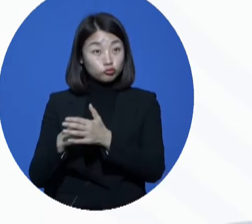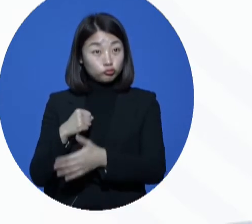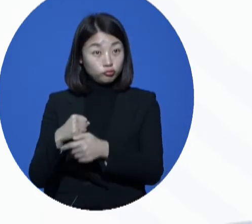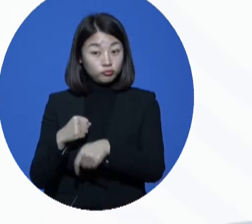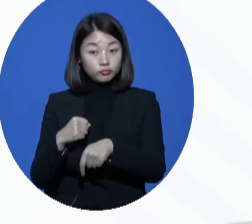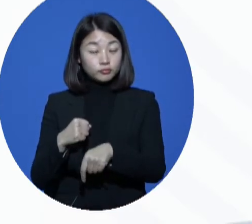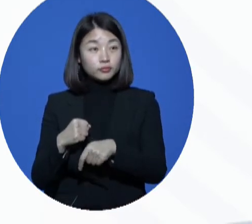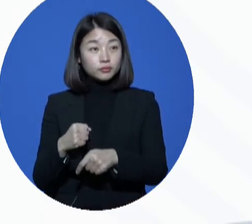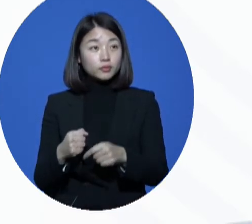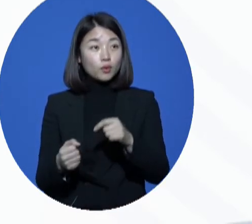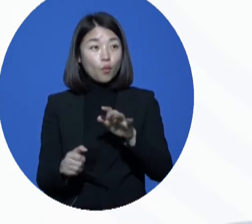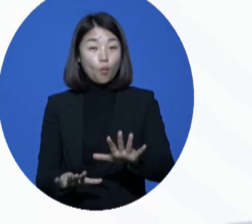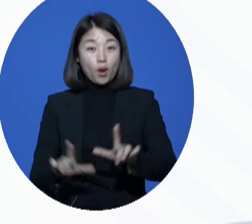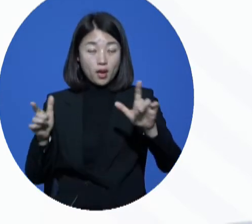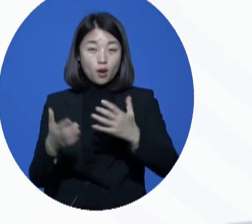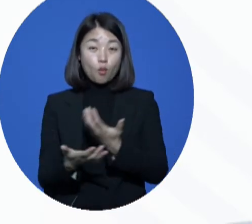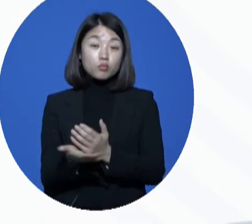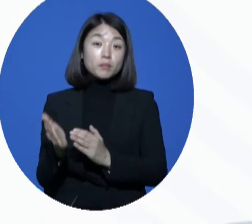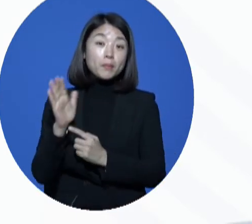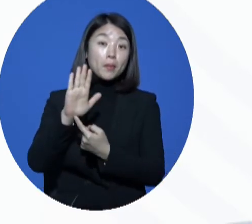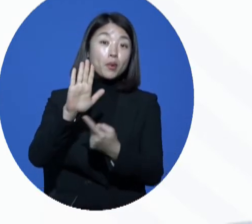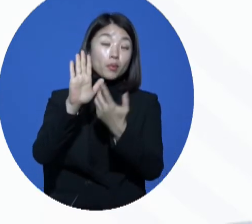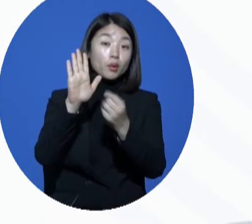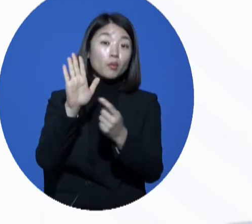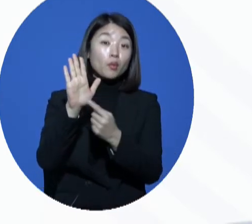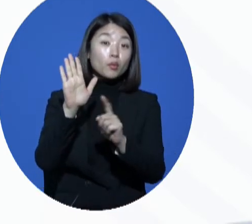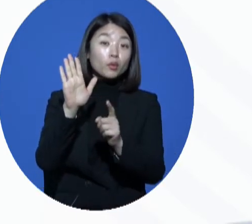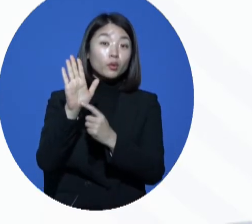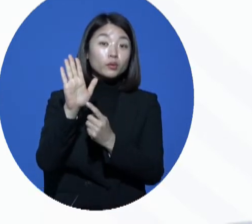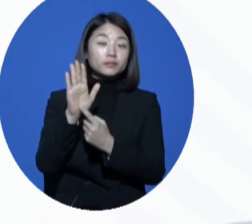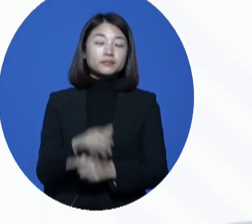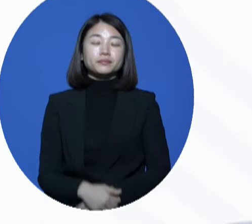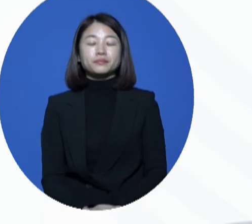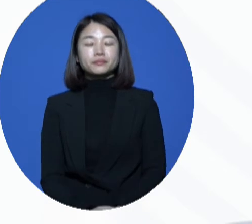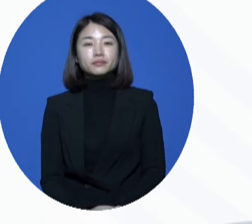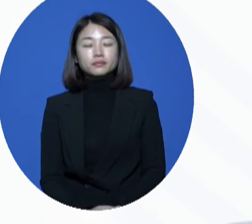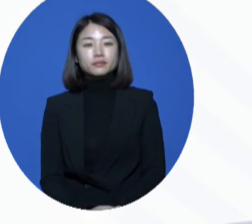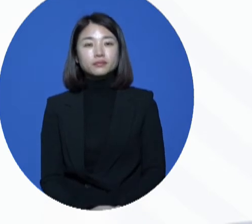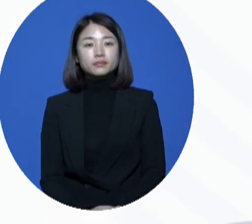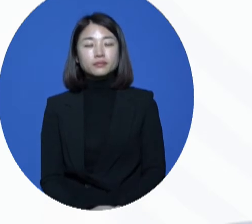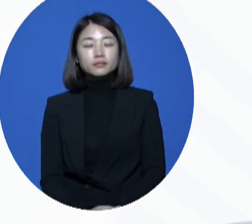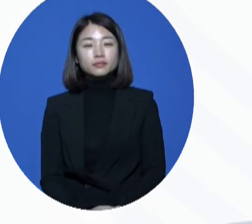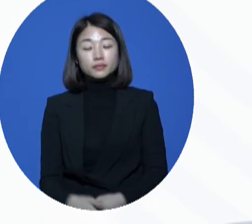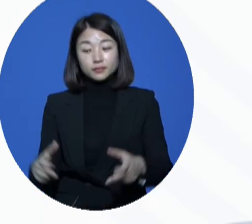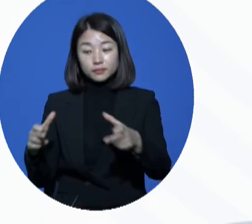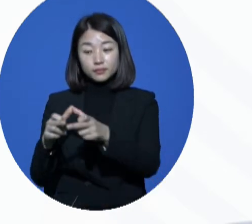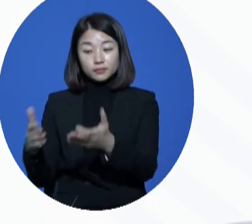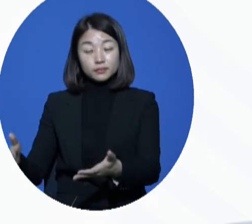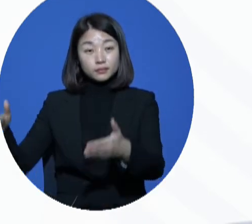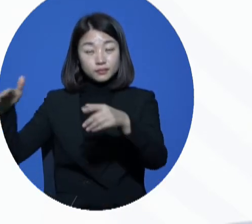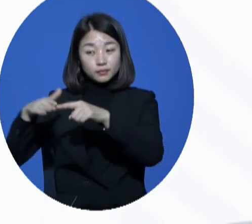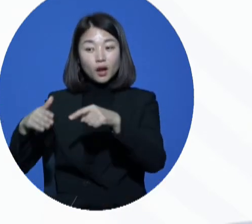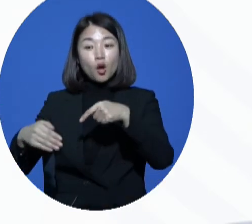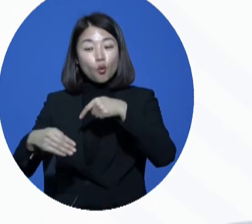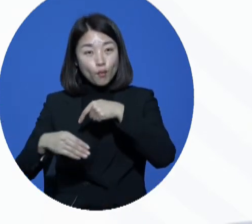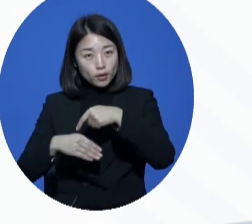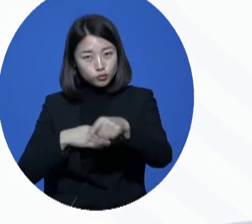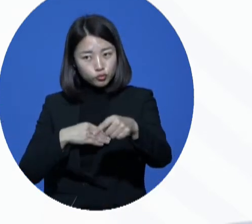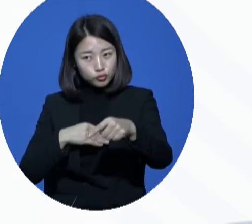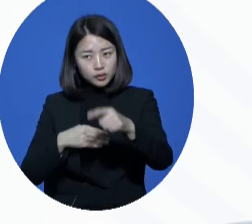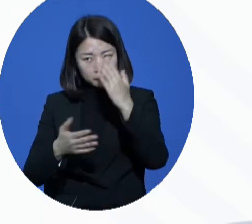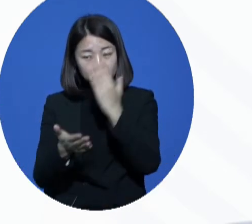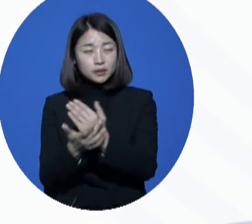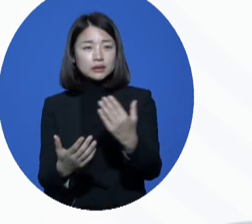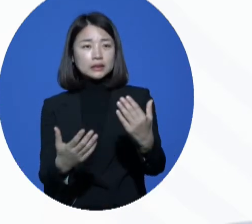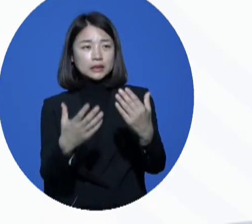초에 이제 발표한 공문이거든요. 이 공문에 보면 이제 장애인 거주 시설에 대한 외출 외박